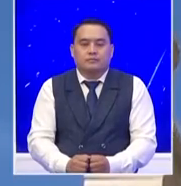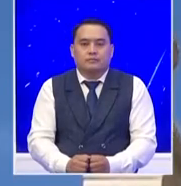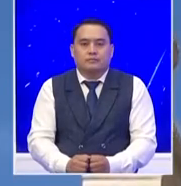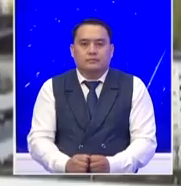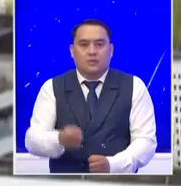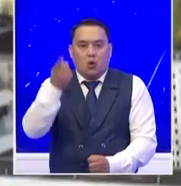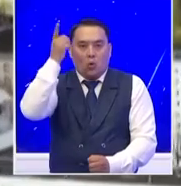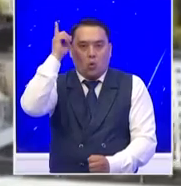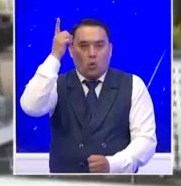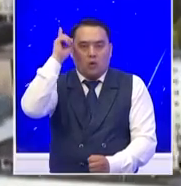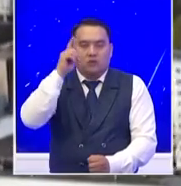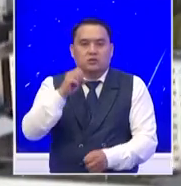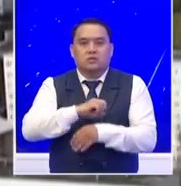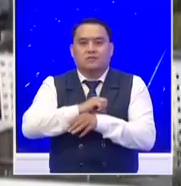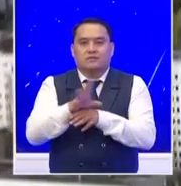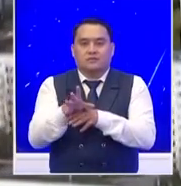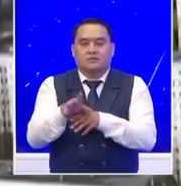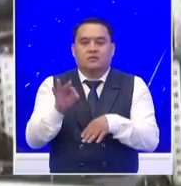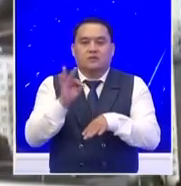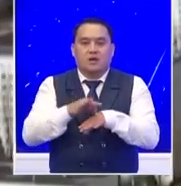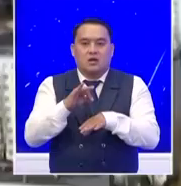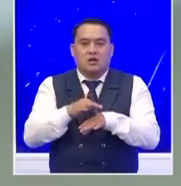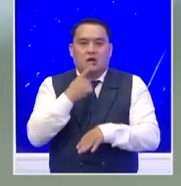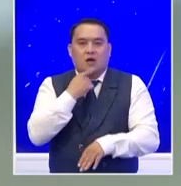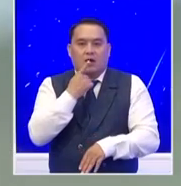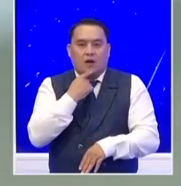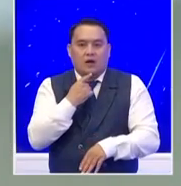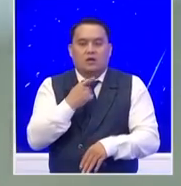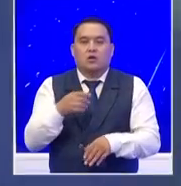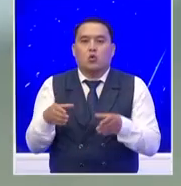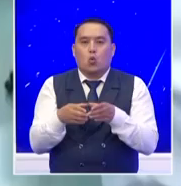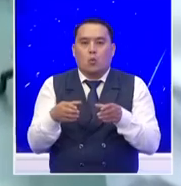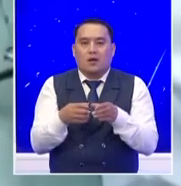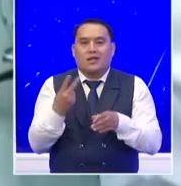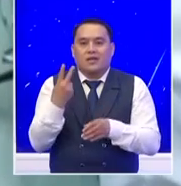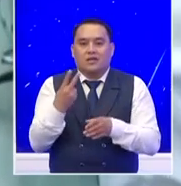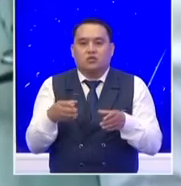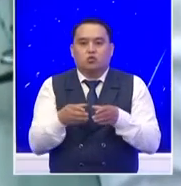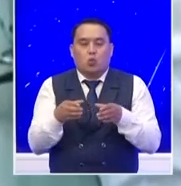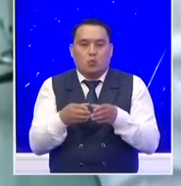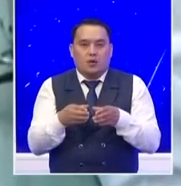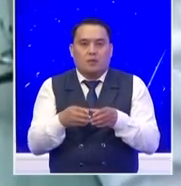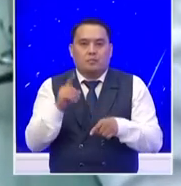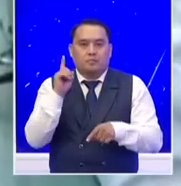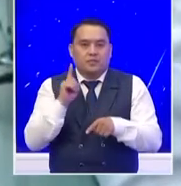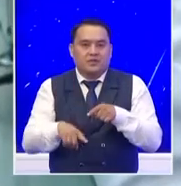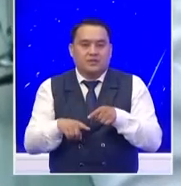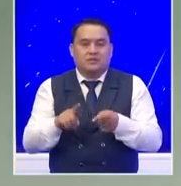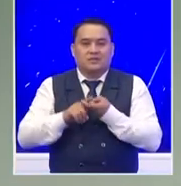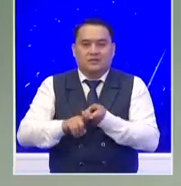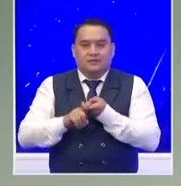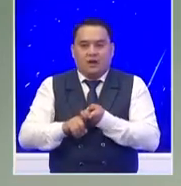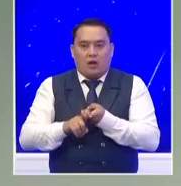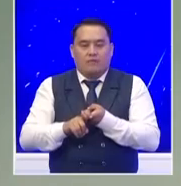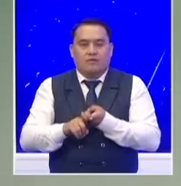Неміс ғалымдары COVID-19 жиі жұғатын қан тобын анықтады. Айтуларынша, екінші қан тобындағы адамдар өзге топтағылармен